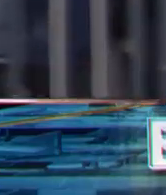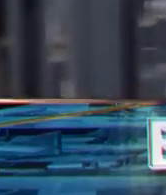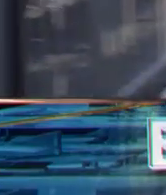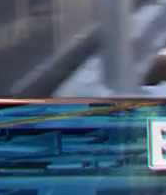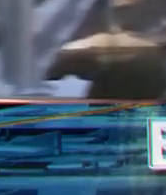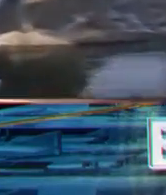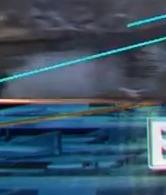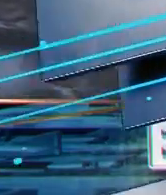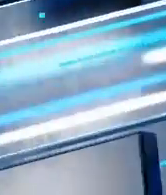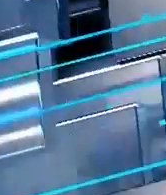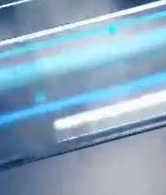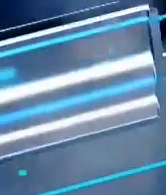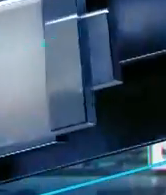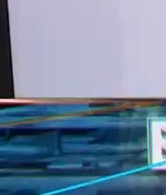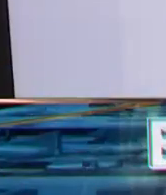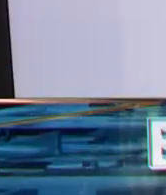берілді.